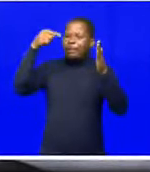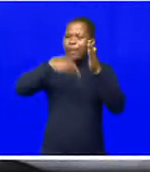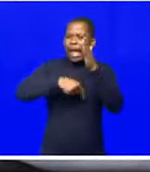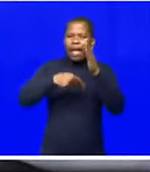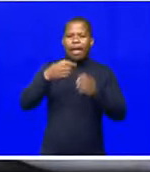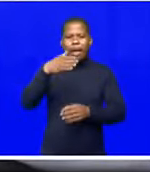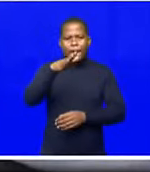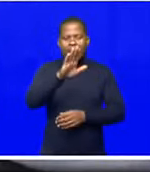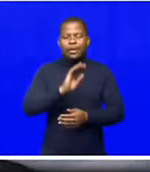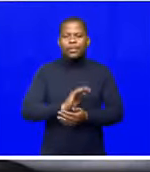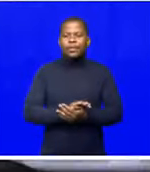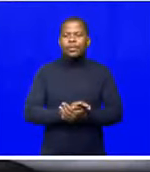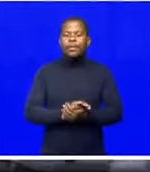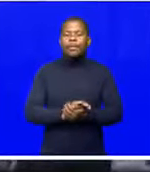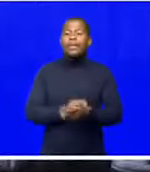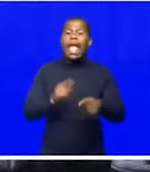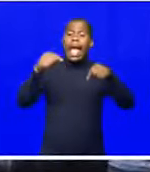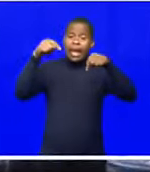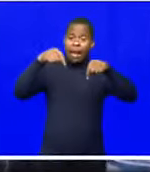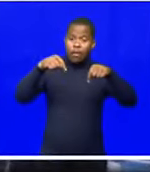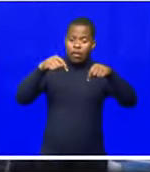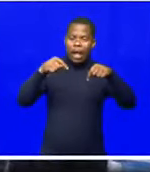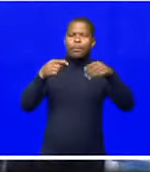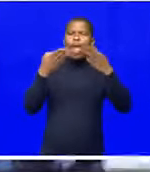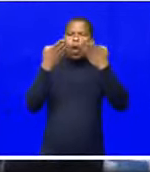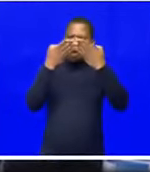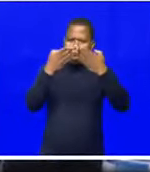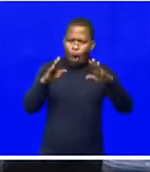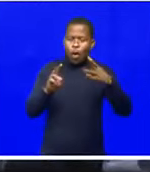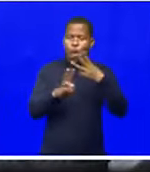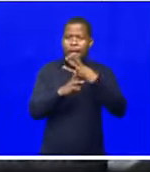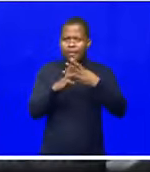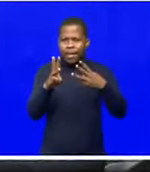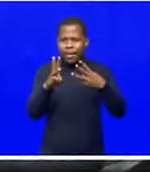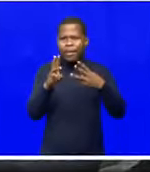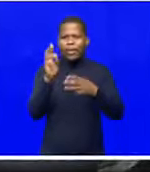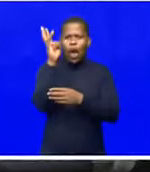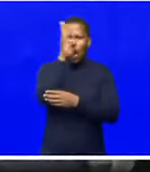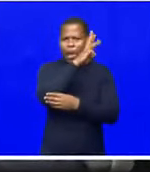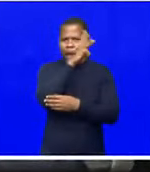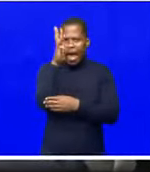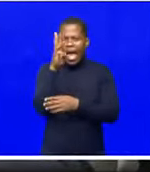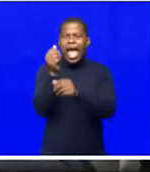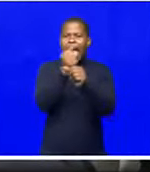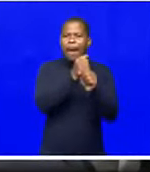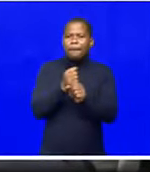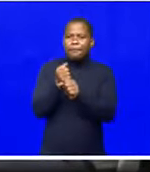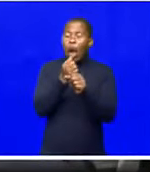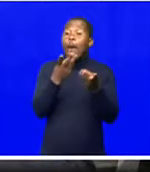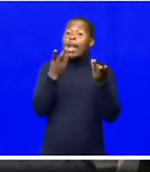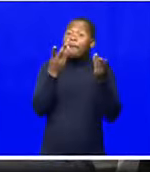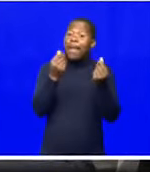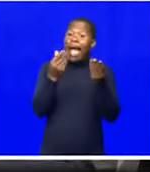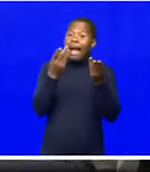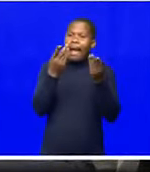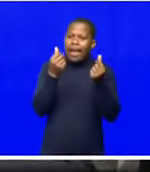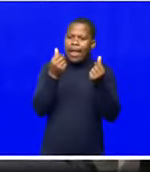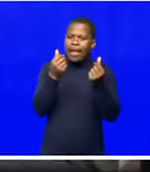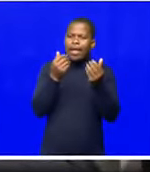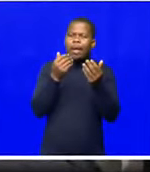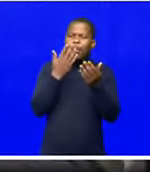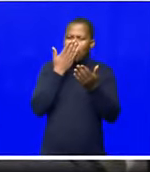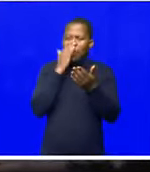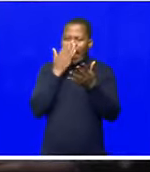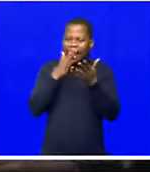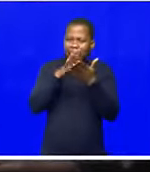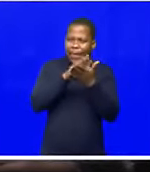Ngalesine kusukumiswe ngalokusemthethweni liviki lekucwayisa sive ngekukhwabanisa i-International Fraud Awareness Week